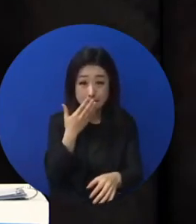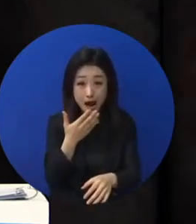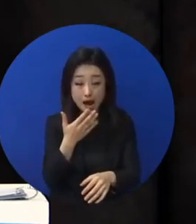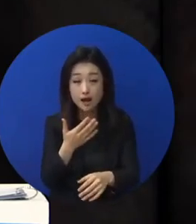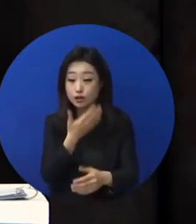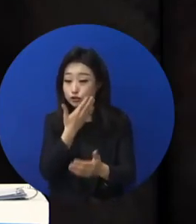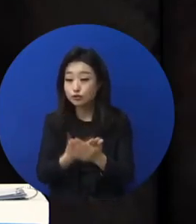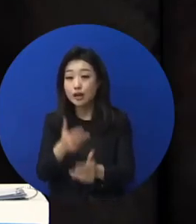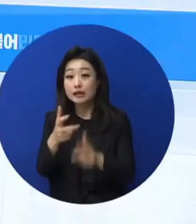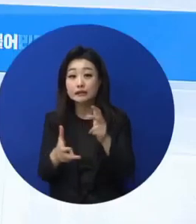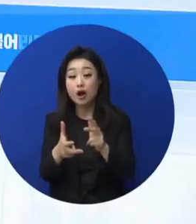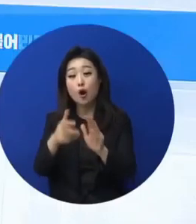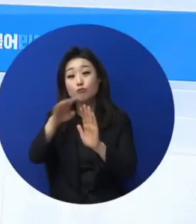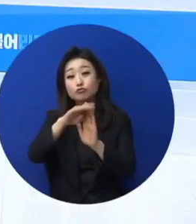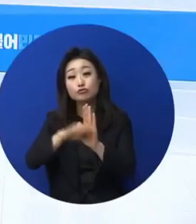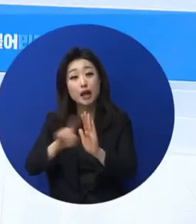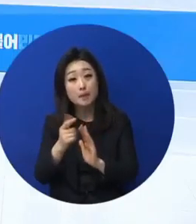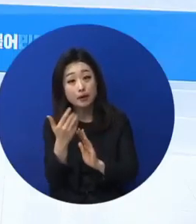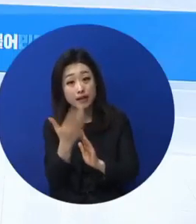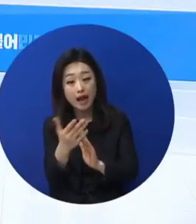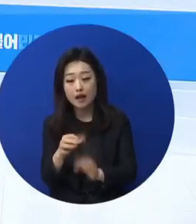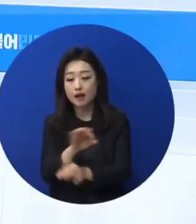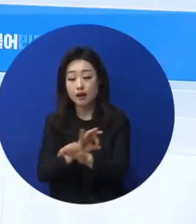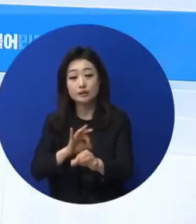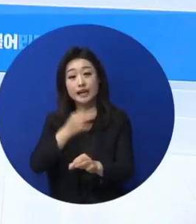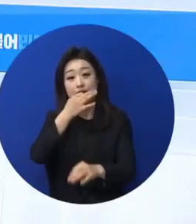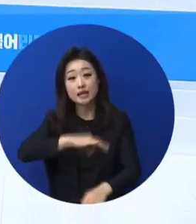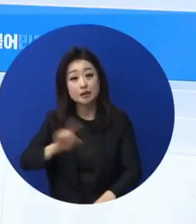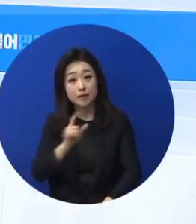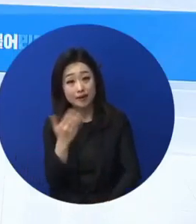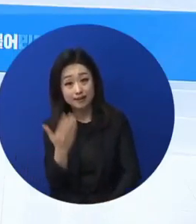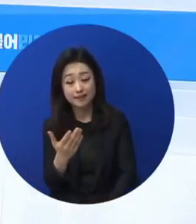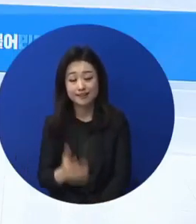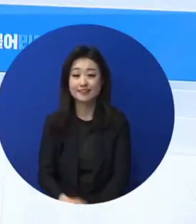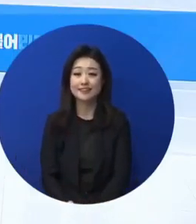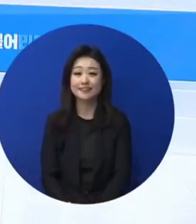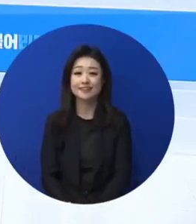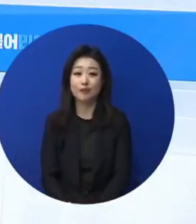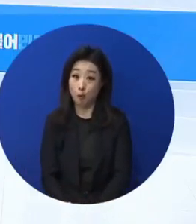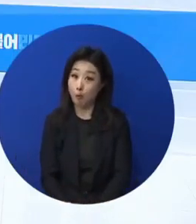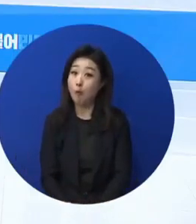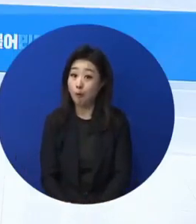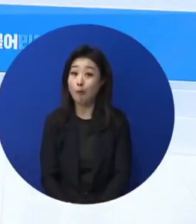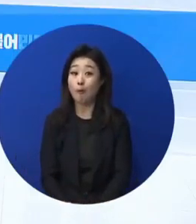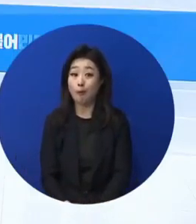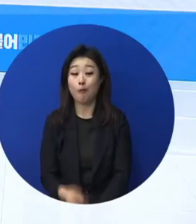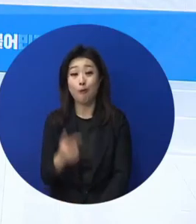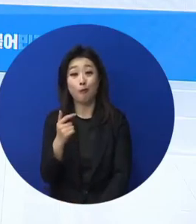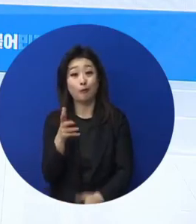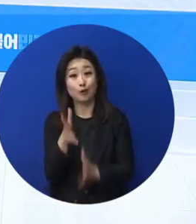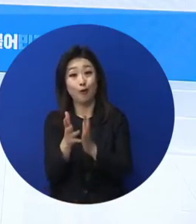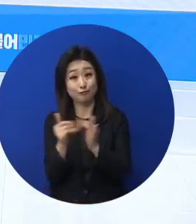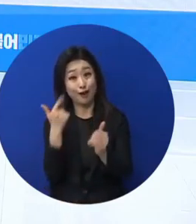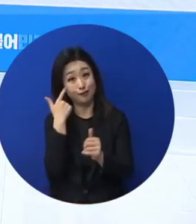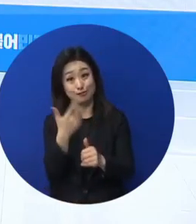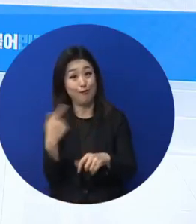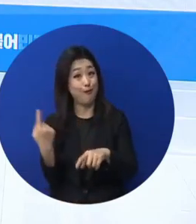사업 분야는 무엇인지, 그로 인한 경제적 이익은 어떻게 보는지 궁금합니다. 매우 질문이 전문가적